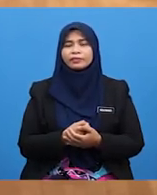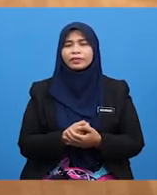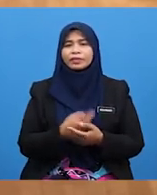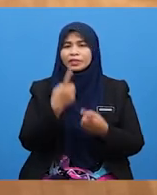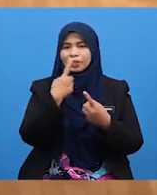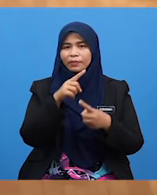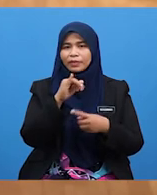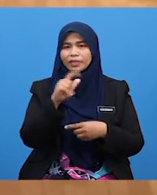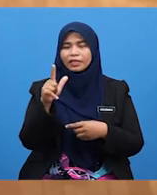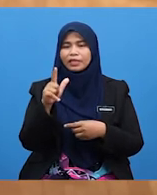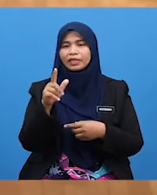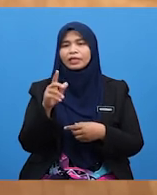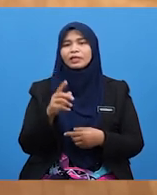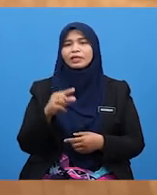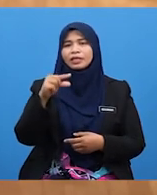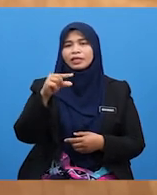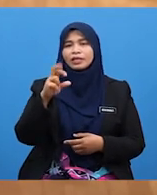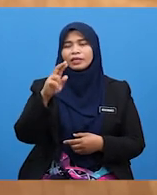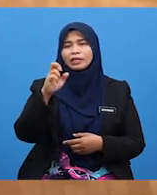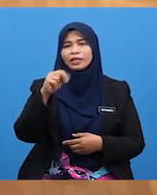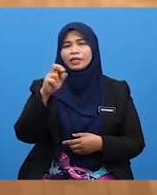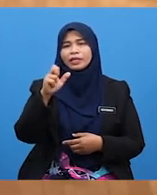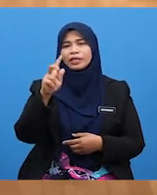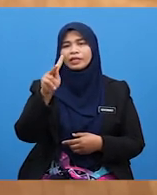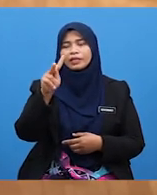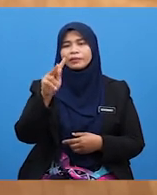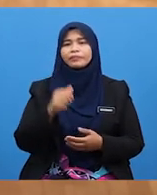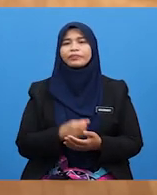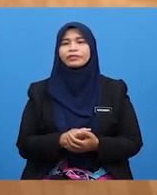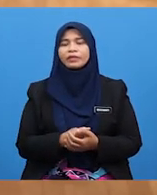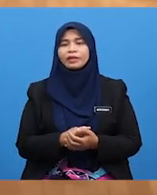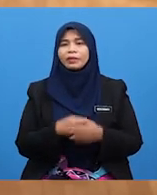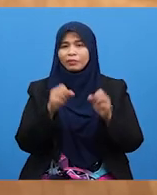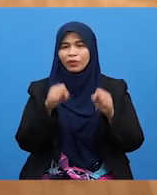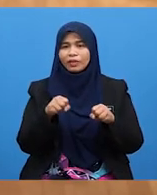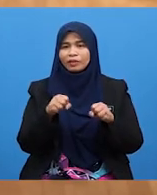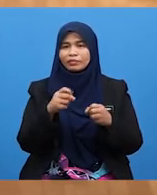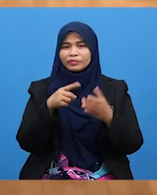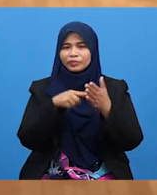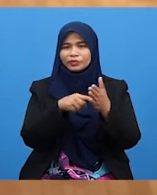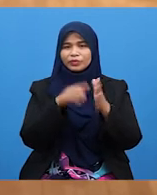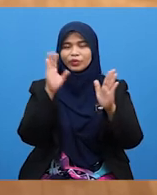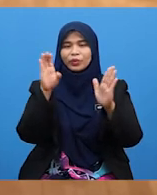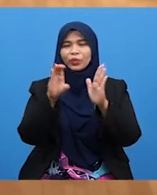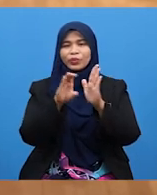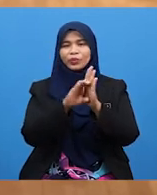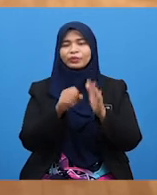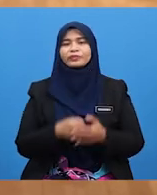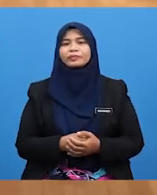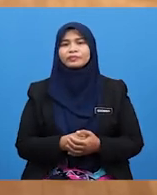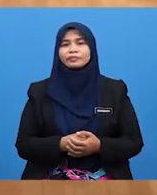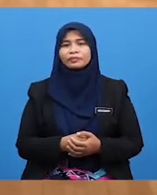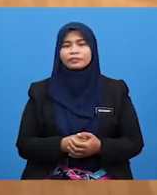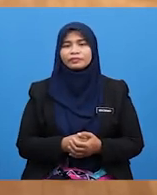lagu Melayu asli, jawapan saya adalah grenik. Grenik ni, bolehkah Mimah tunjuk contoh? Macam mana kita nak